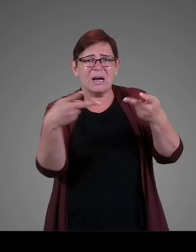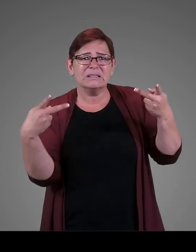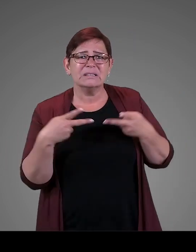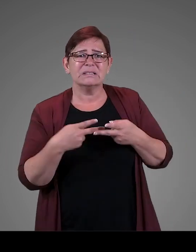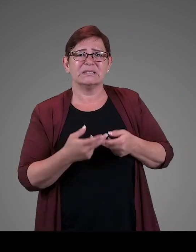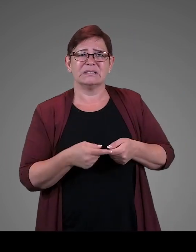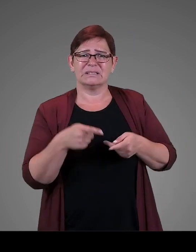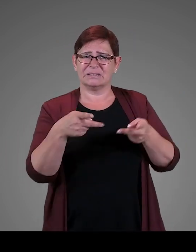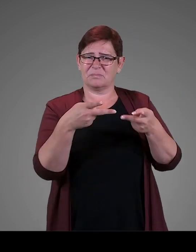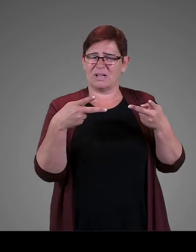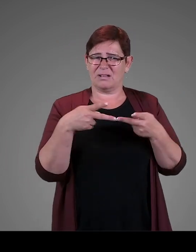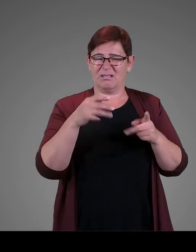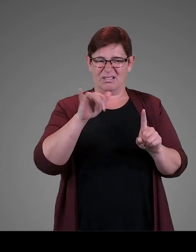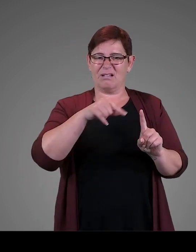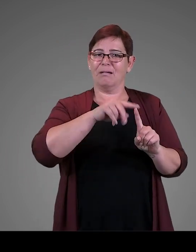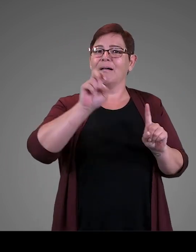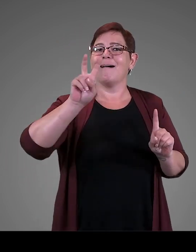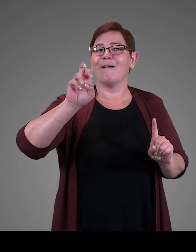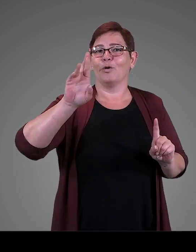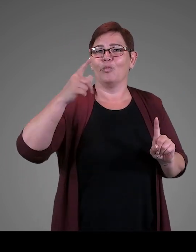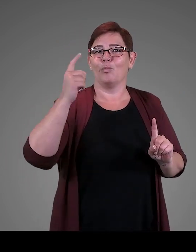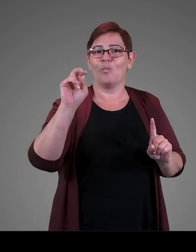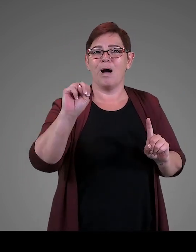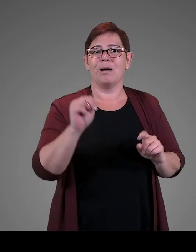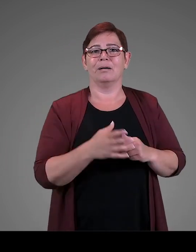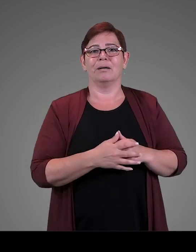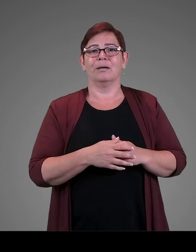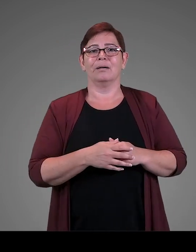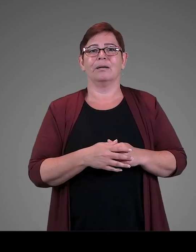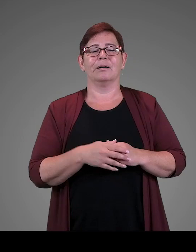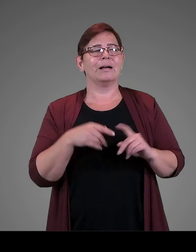telle place? C'était Evergone.